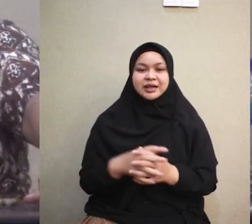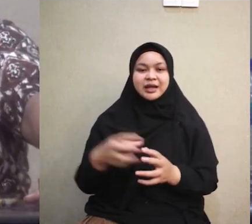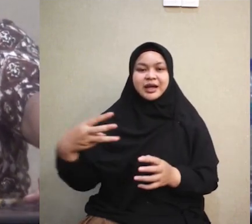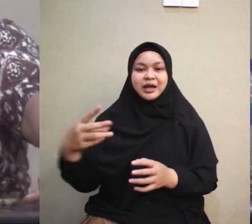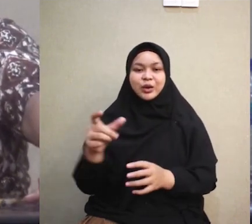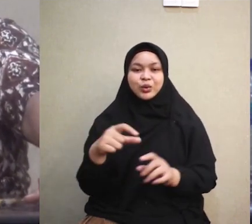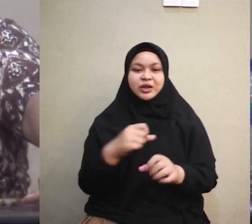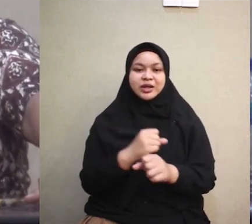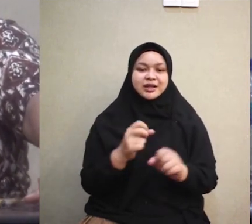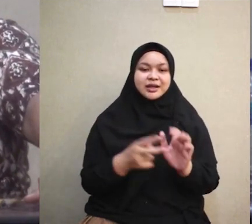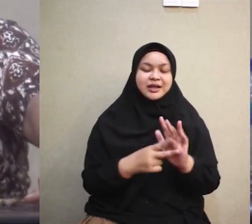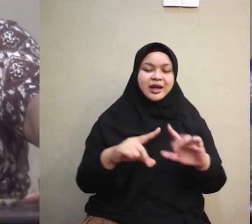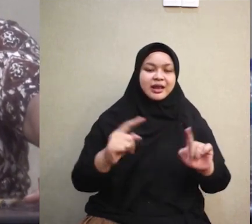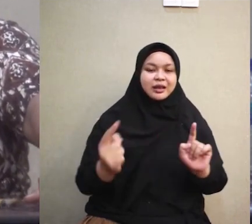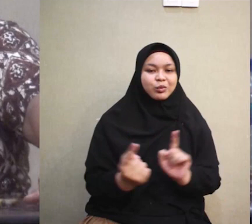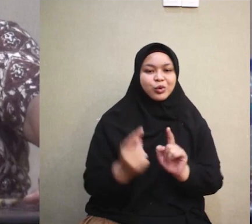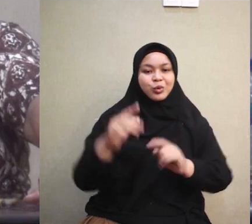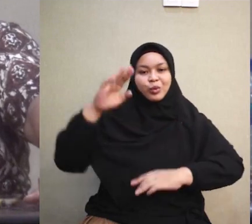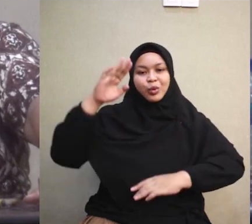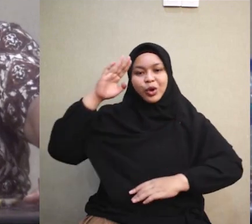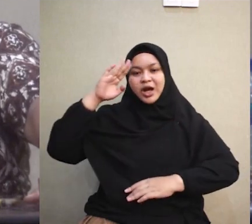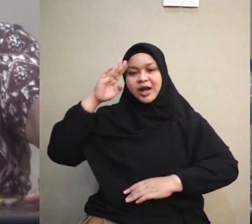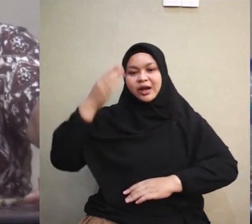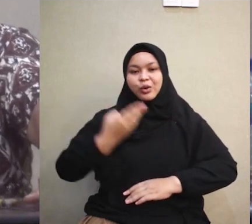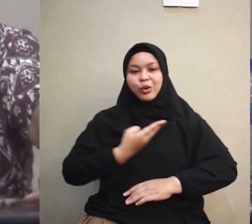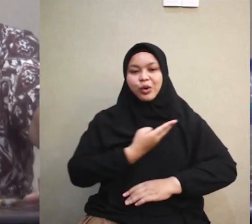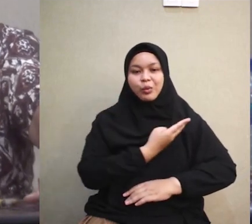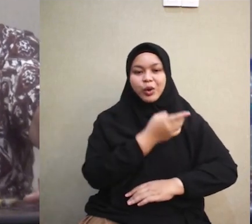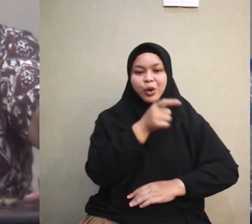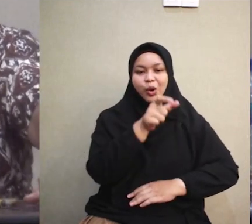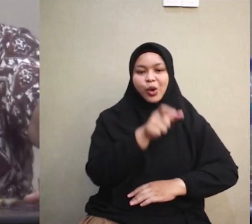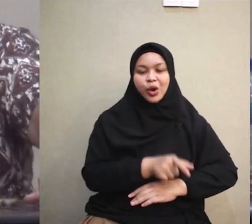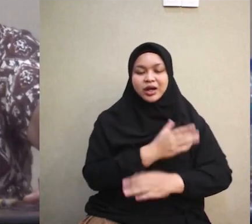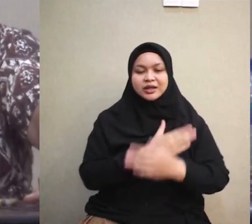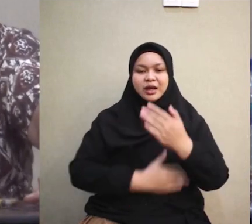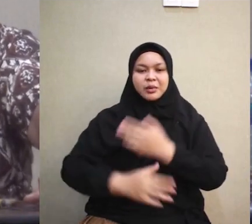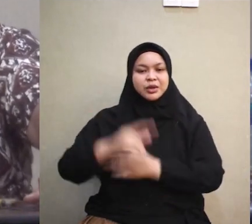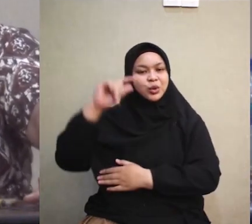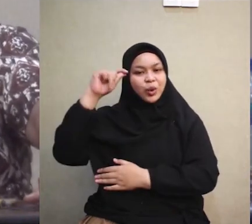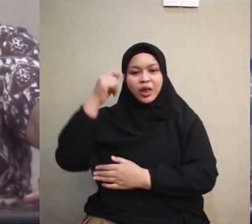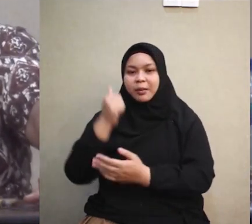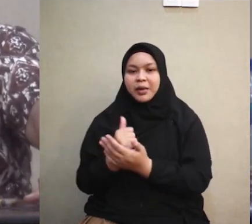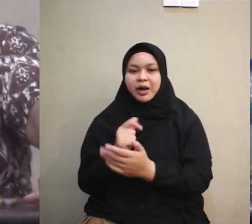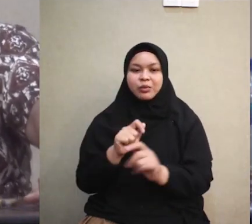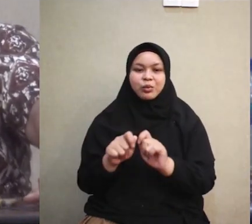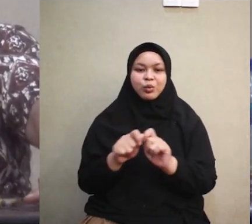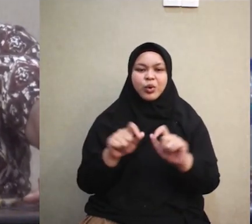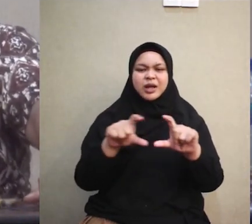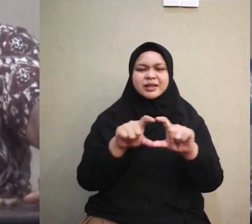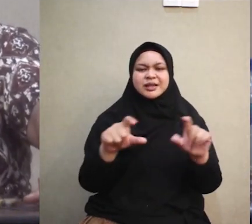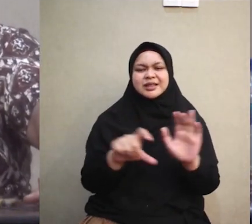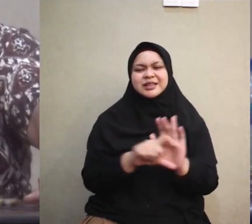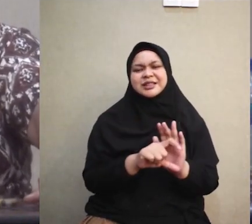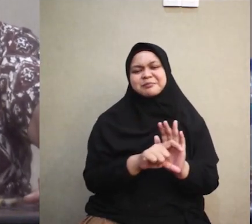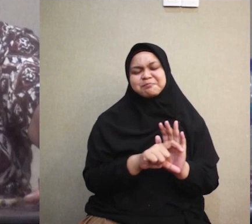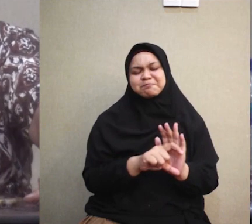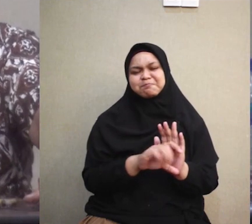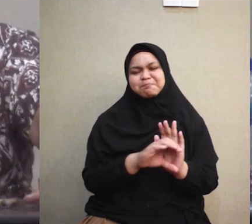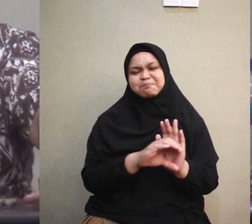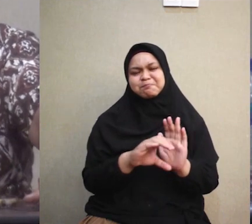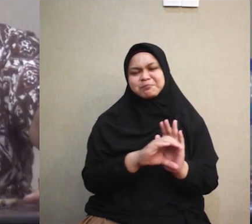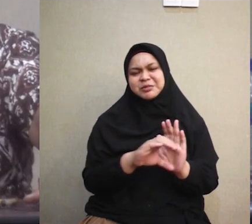polisi yang korban adalah orang dengan disabilitas sulit sekali membuat SIM karena polisi menganggap